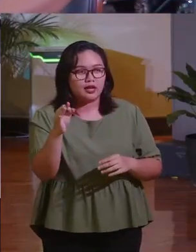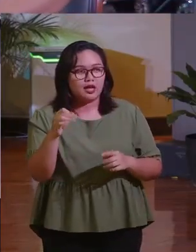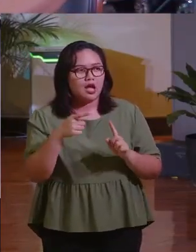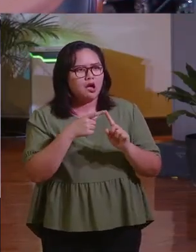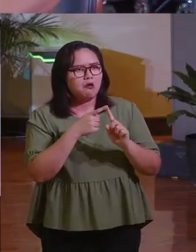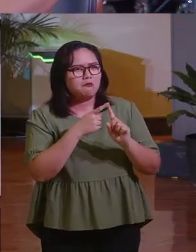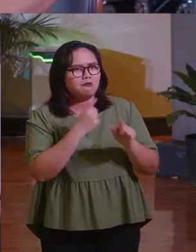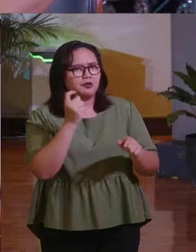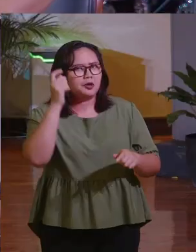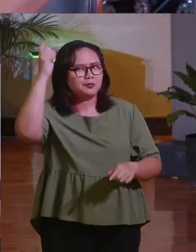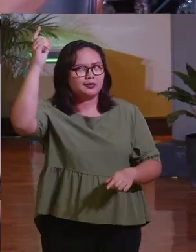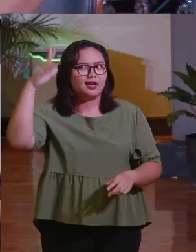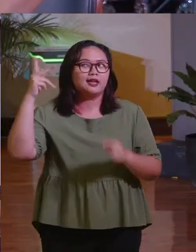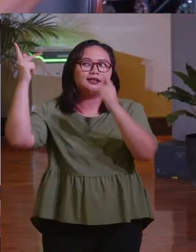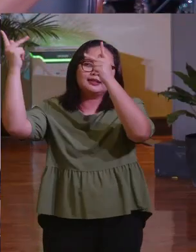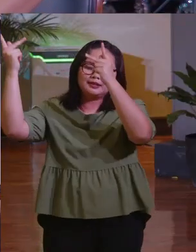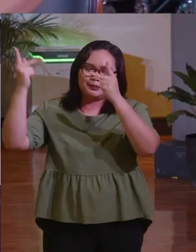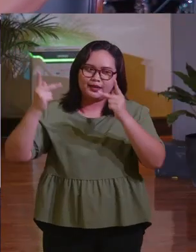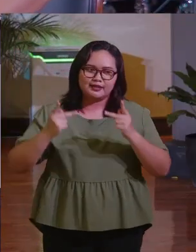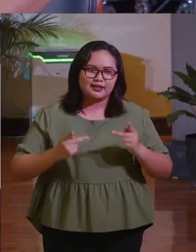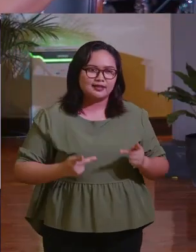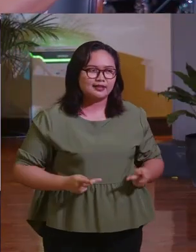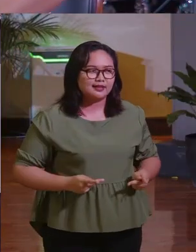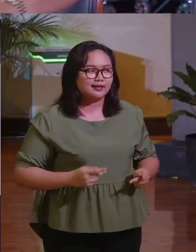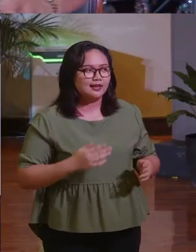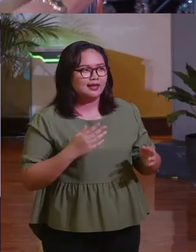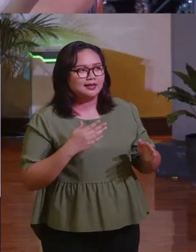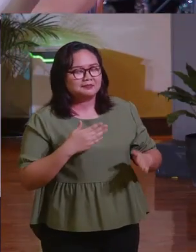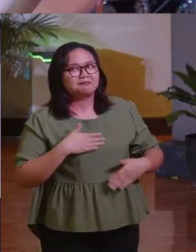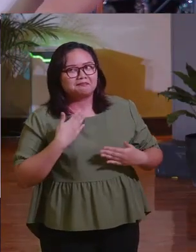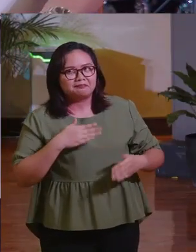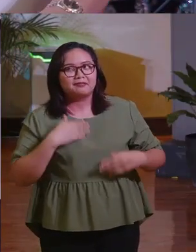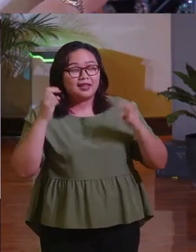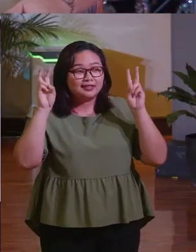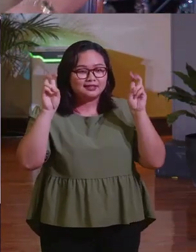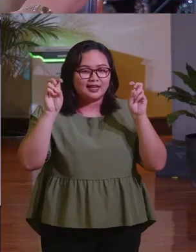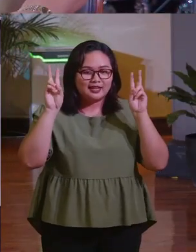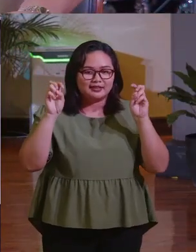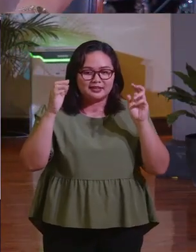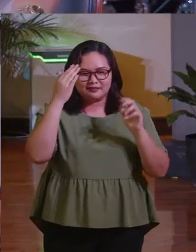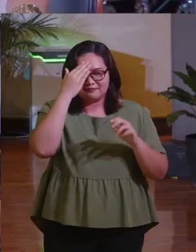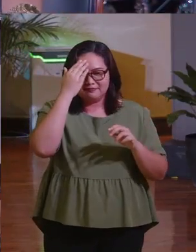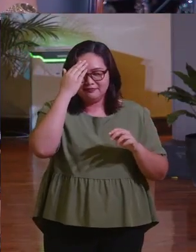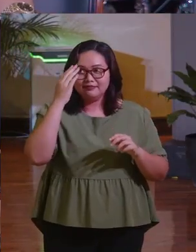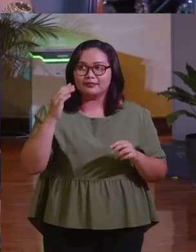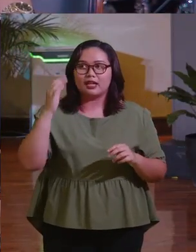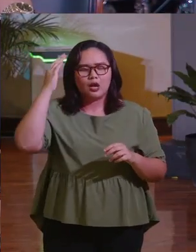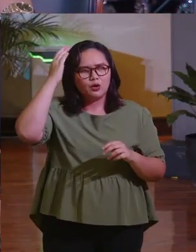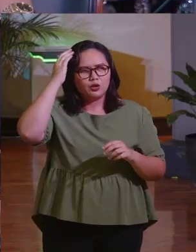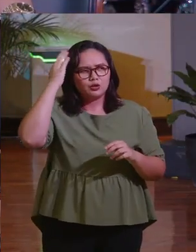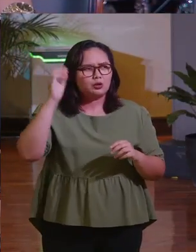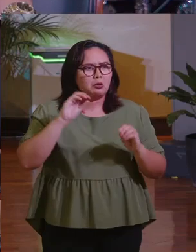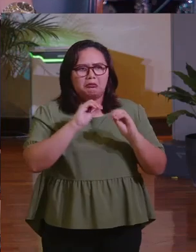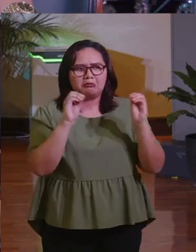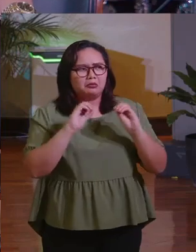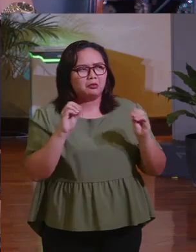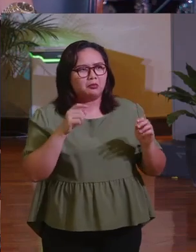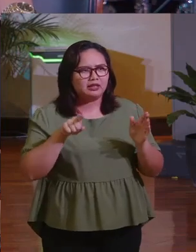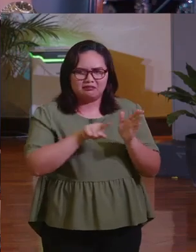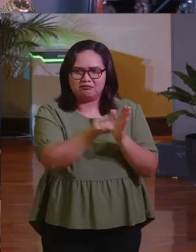ng Panginoon. Nakakatuwa po yung title sapagkat alam naman natin no, walang makakalisan sa presensya ng